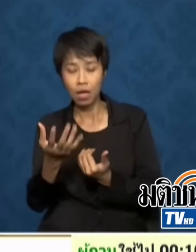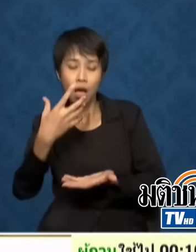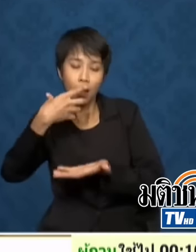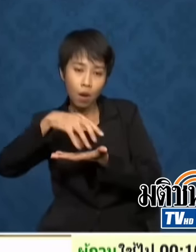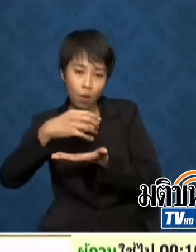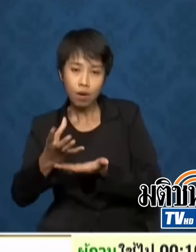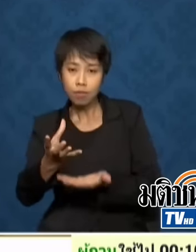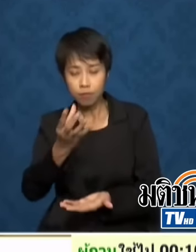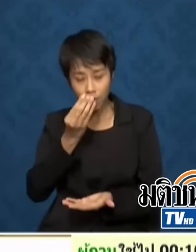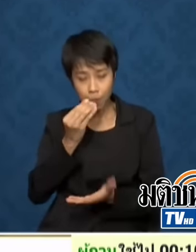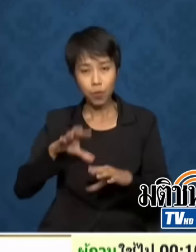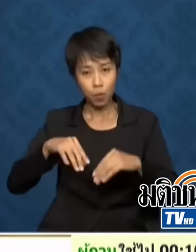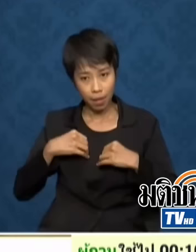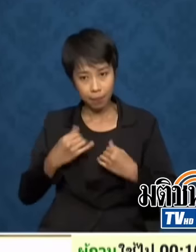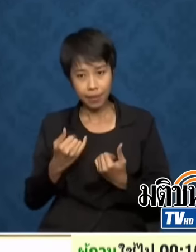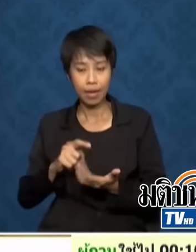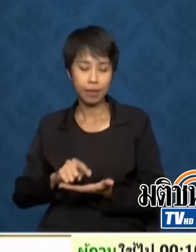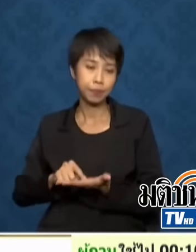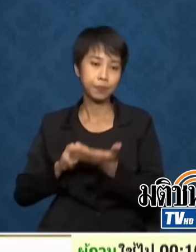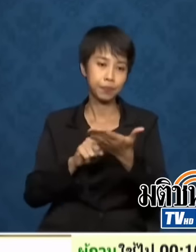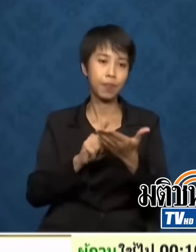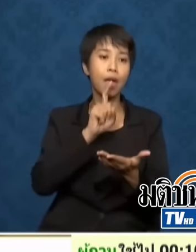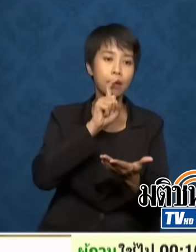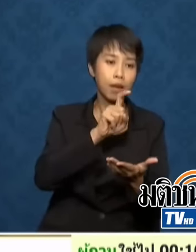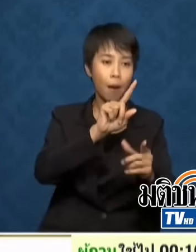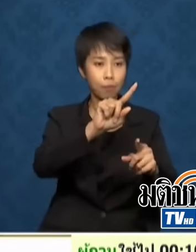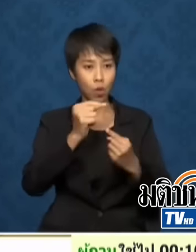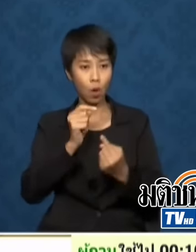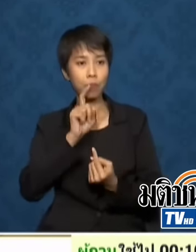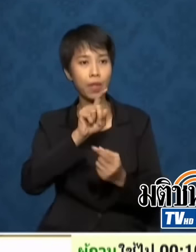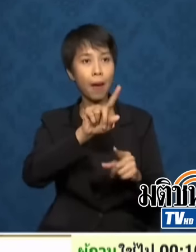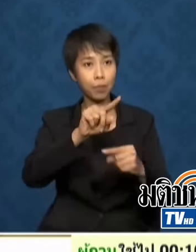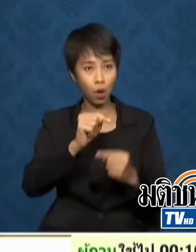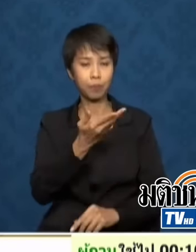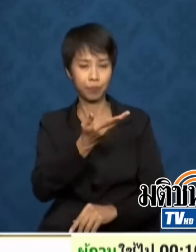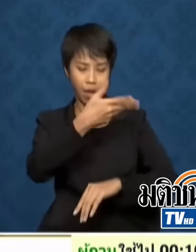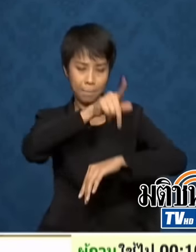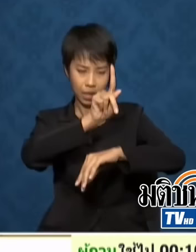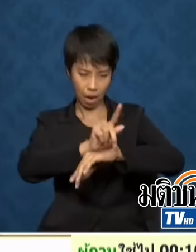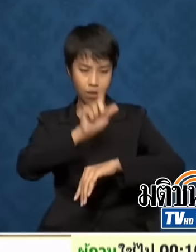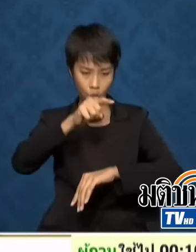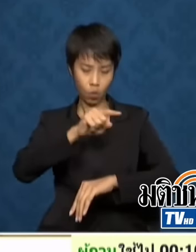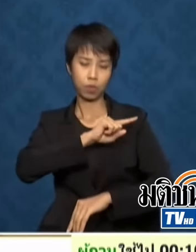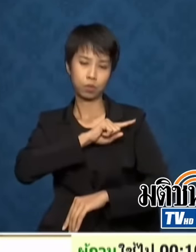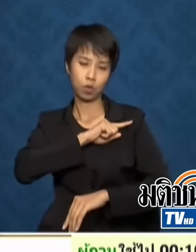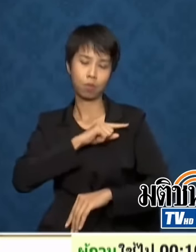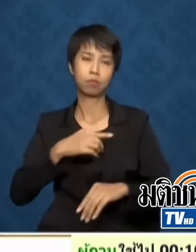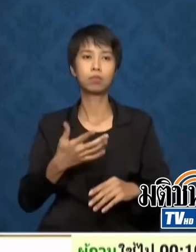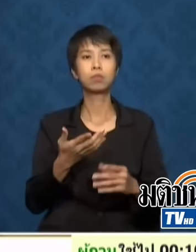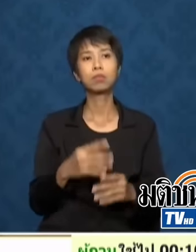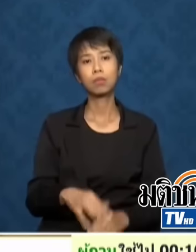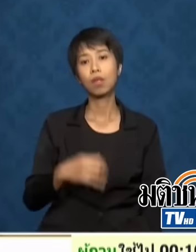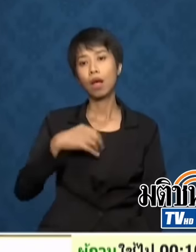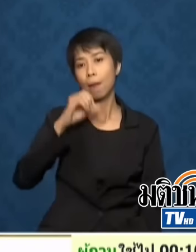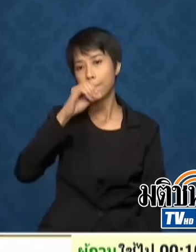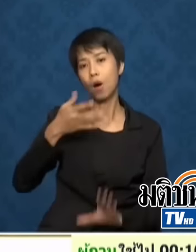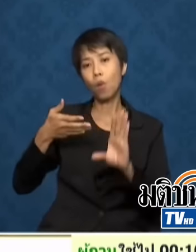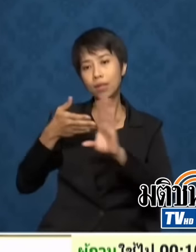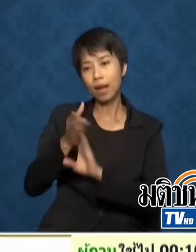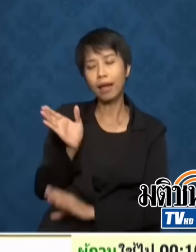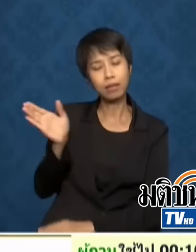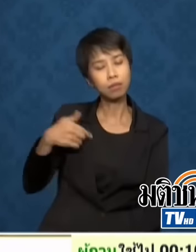เป็นพื้นที่ในการตั้งคำถามและตอบคำถามและท่านประธานต้องควบคุมการประชุมโดยข้อบังคับท่านจะใช้ดุลพินิจบอกว่าสไลด์นี้เปิดมาเดี๋ยว